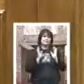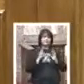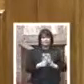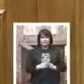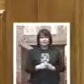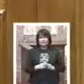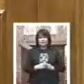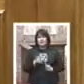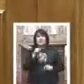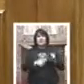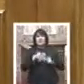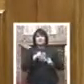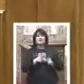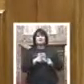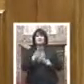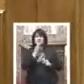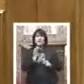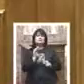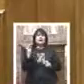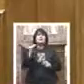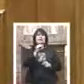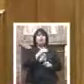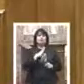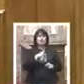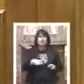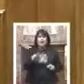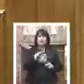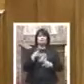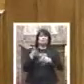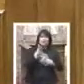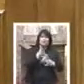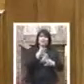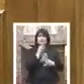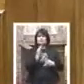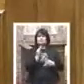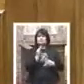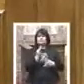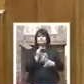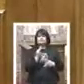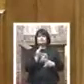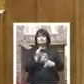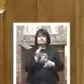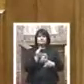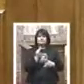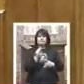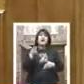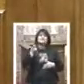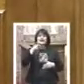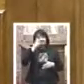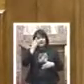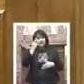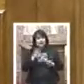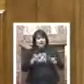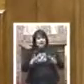άκρατο λαϊκισμό που άσκησε, εκμεταλλευόμενη την εύλογη κοινωνική ανασφάλεια για τα ασφαλιστικά δικαιώματα και την